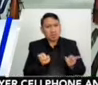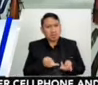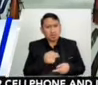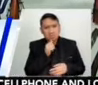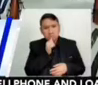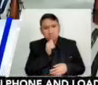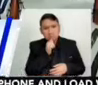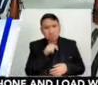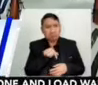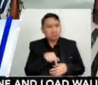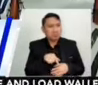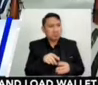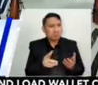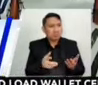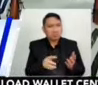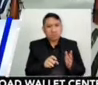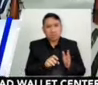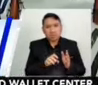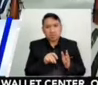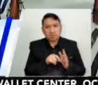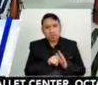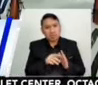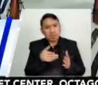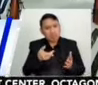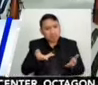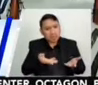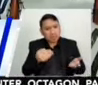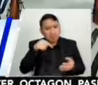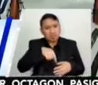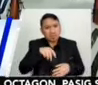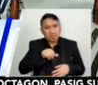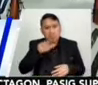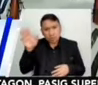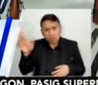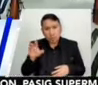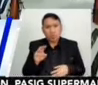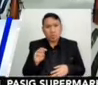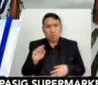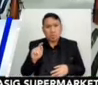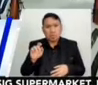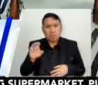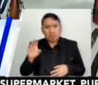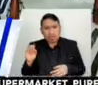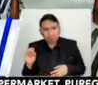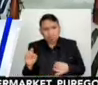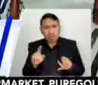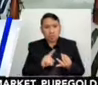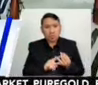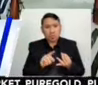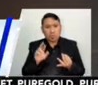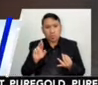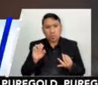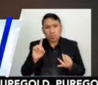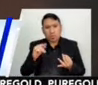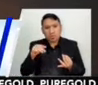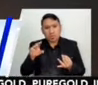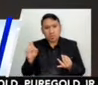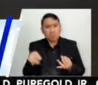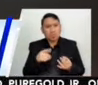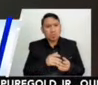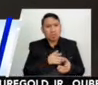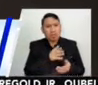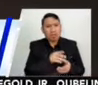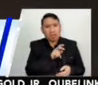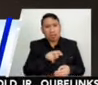dito Antipolo San Mateo Rue so palipat-lipat sa tulong daw ng